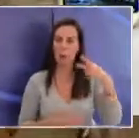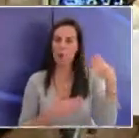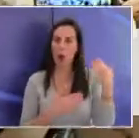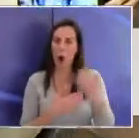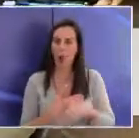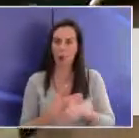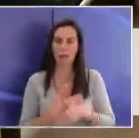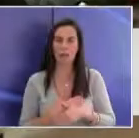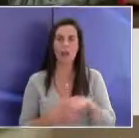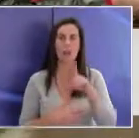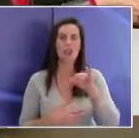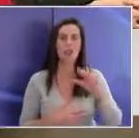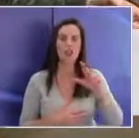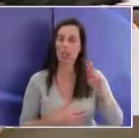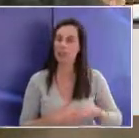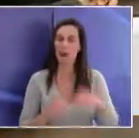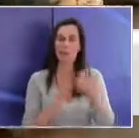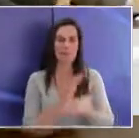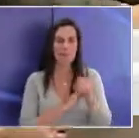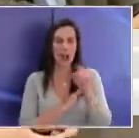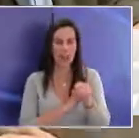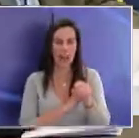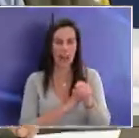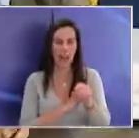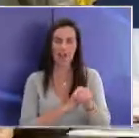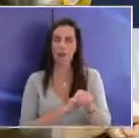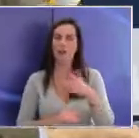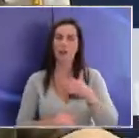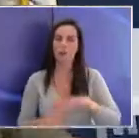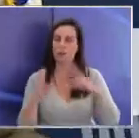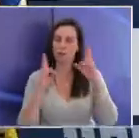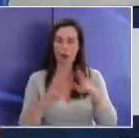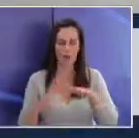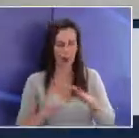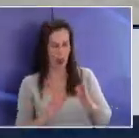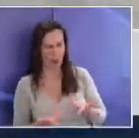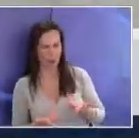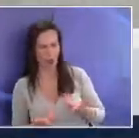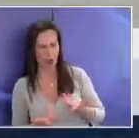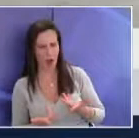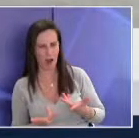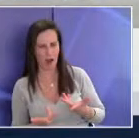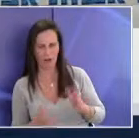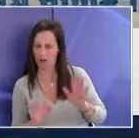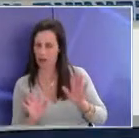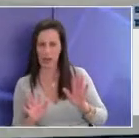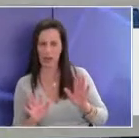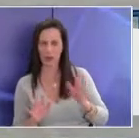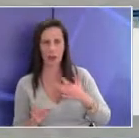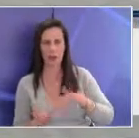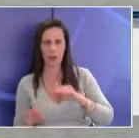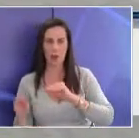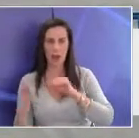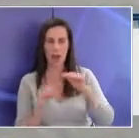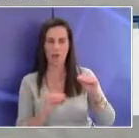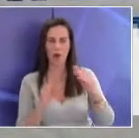האחרונים שליצמן זורק אותו לים, והוא מתכנן לפרק את הממשלה על רקע תחת חוק הגיוס. רגע, בוא רגע, אנחנו רוצים